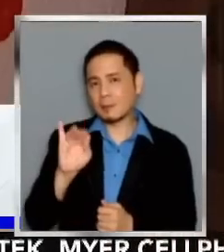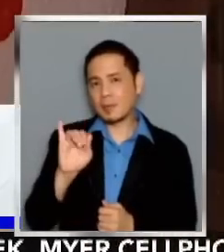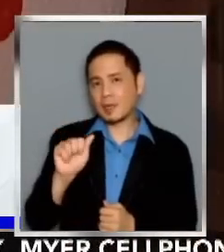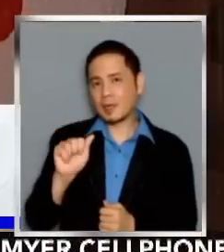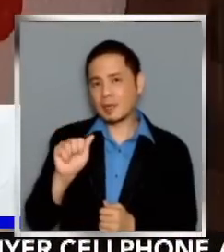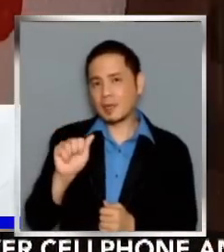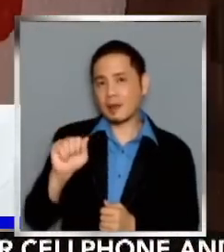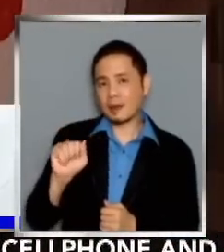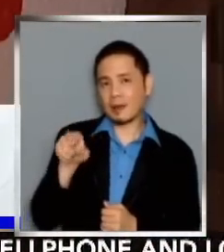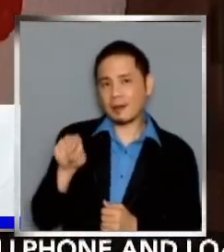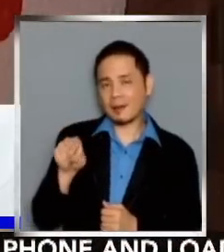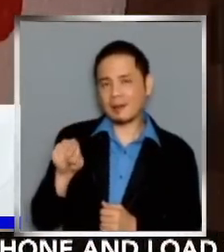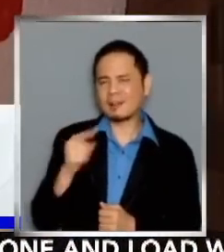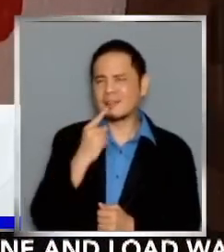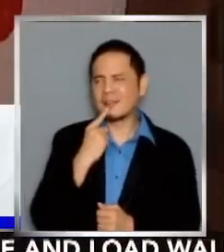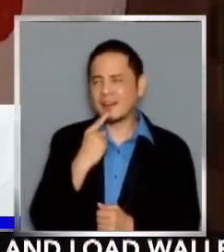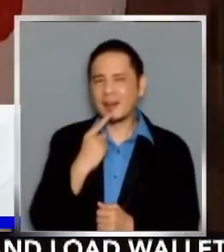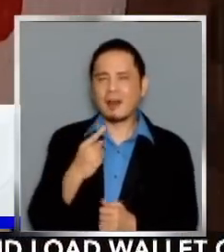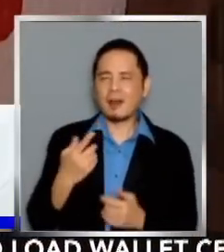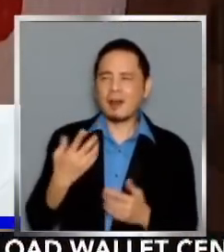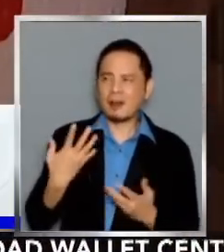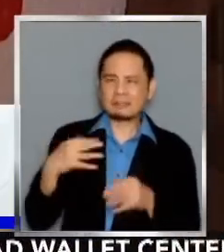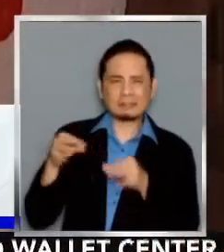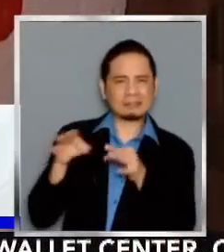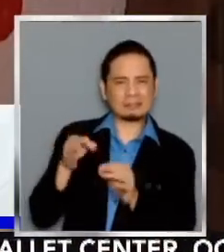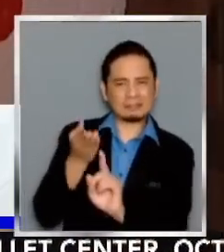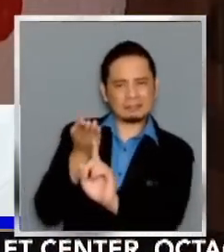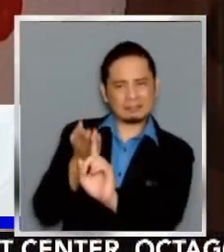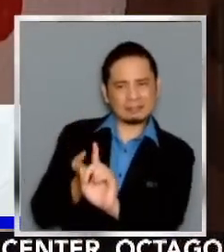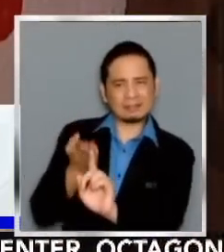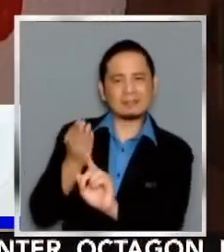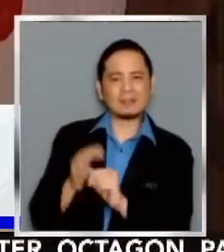yung tipong papangarapin ng kahit sino.